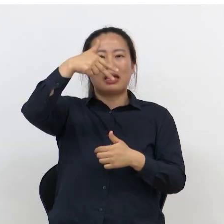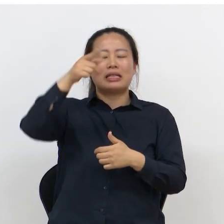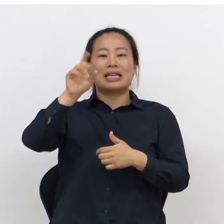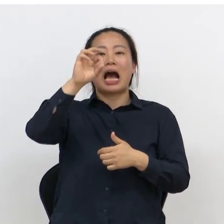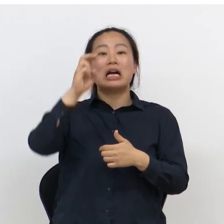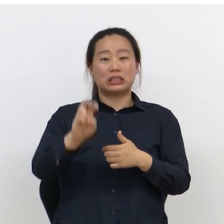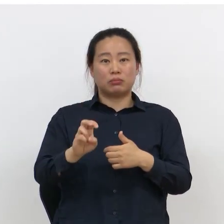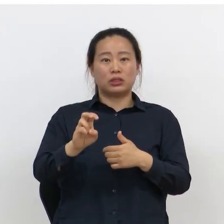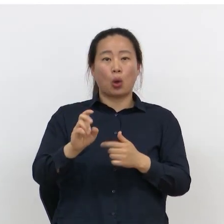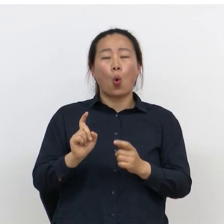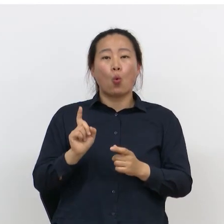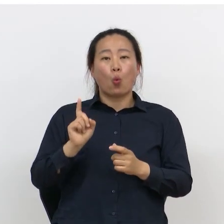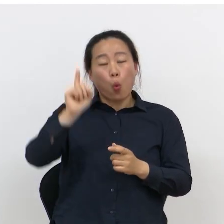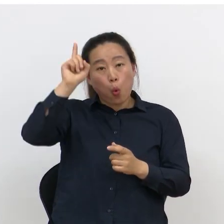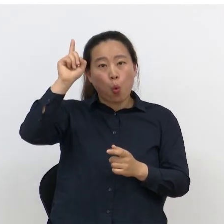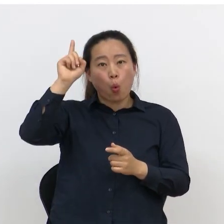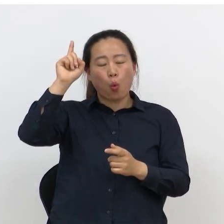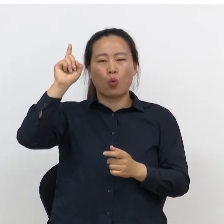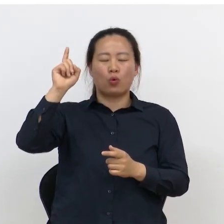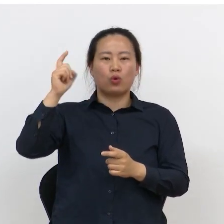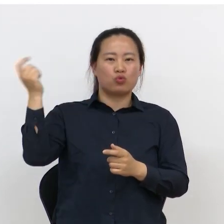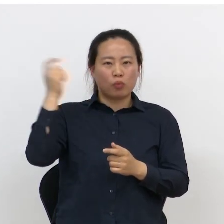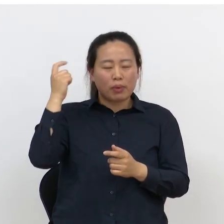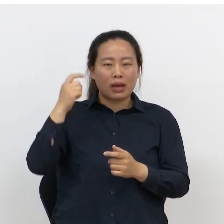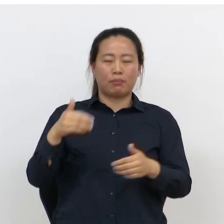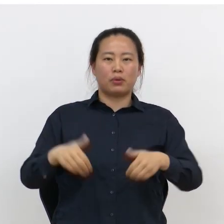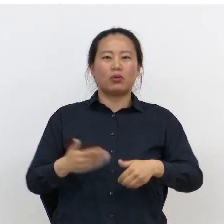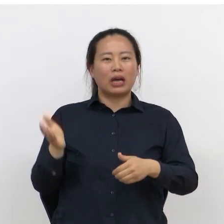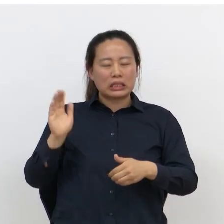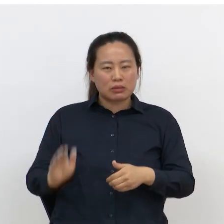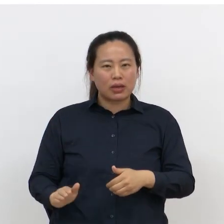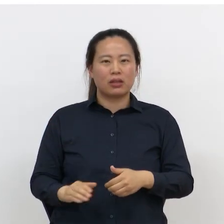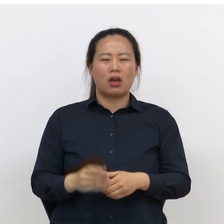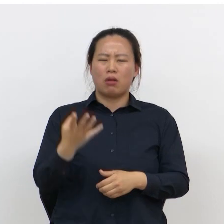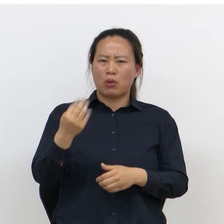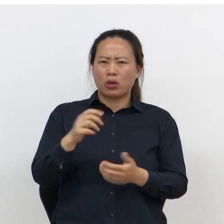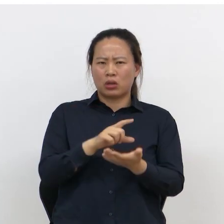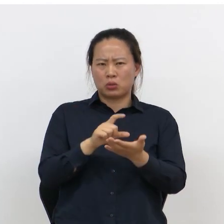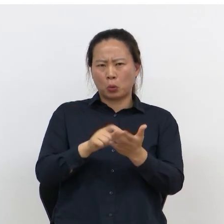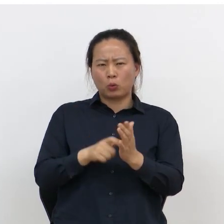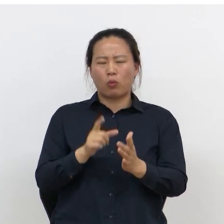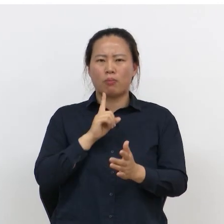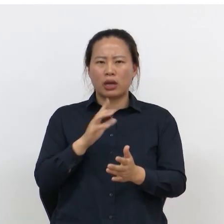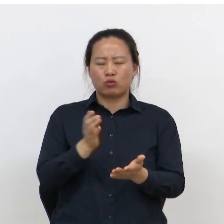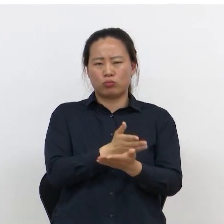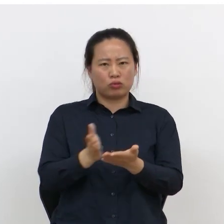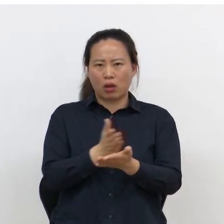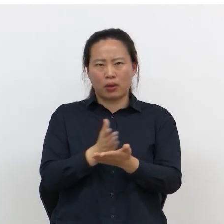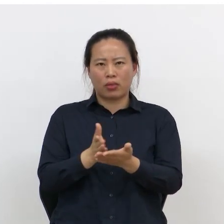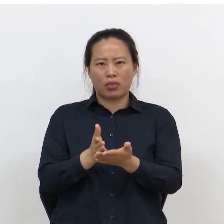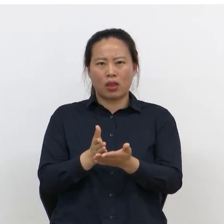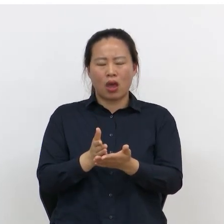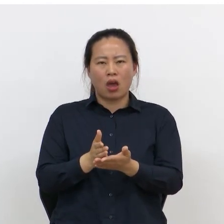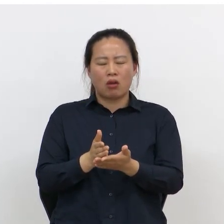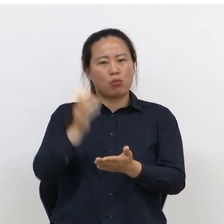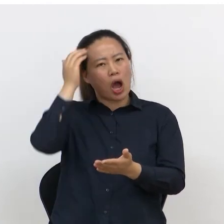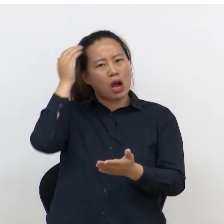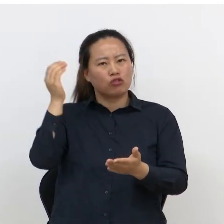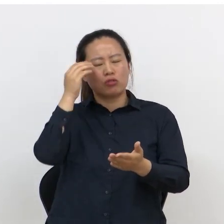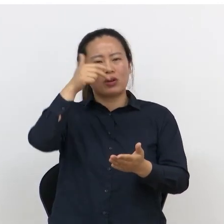위해서는 좀 더 고주파수가 필요하긴 하지만 주파수를 몇 개만 구분하면 적어도 한국어